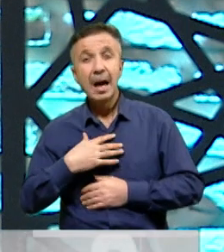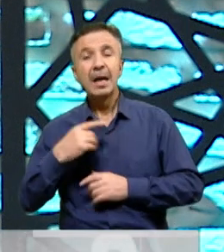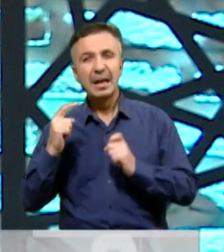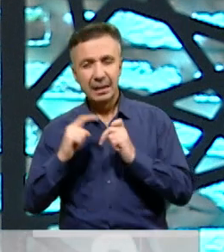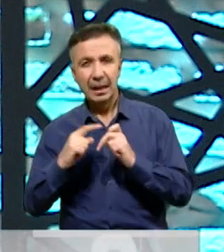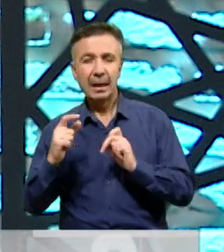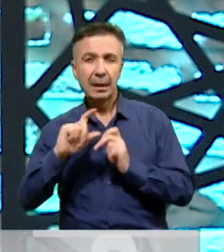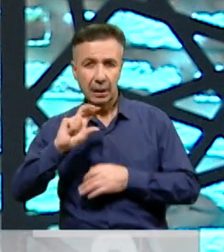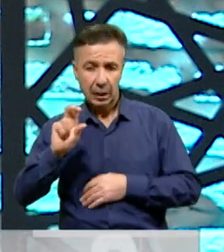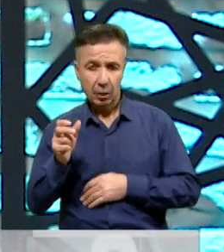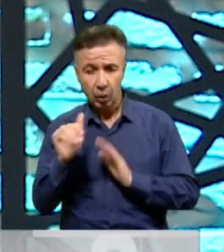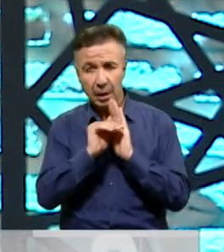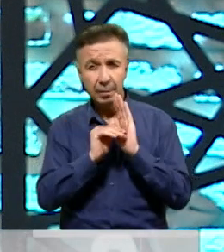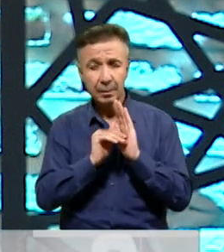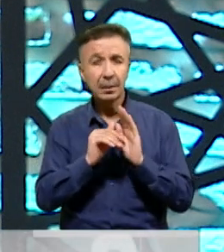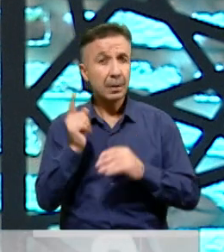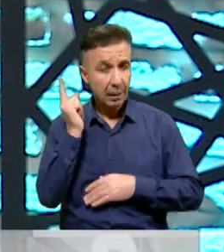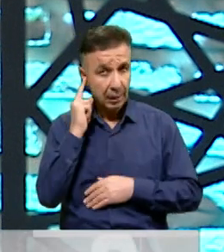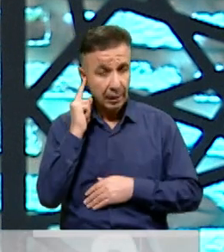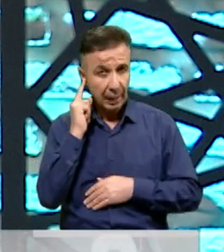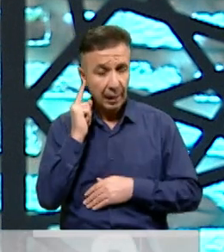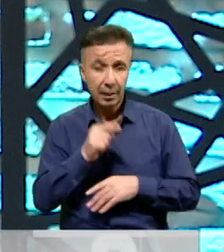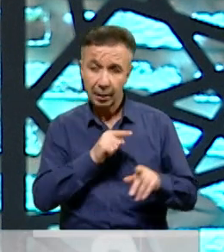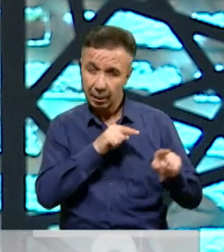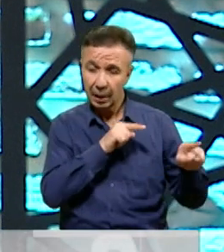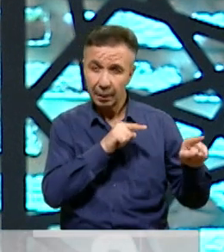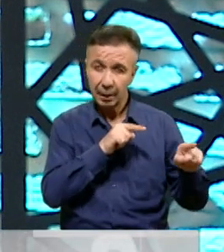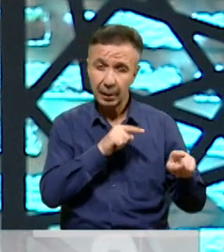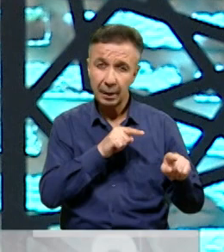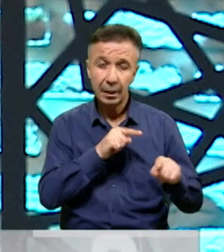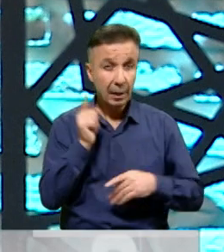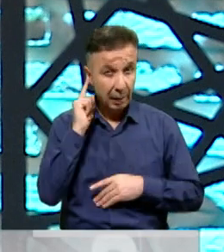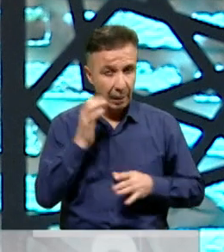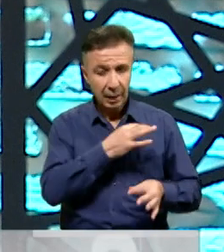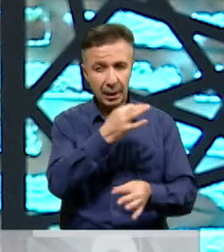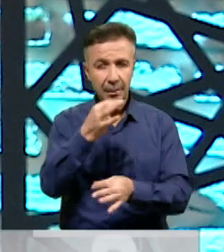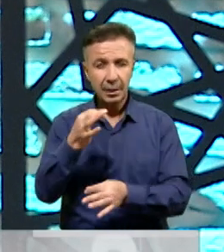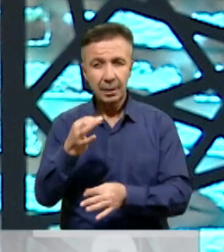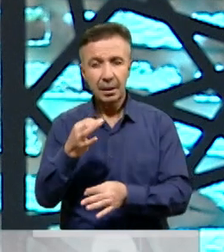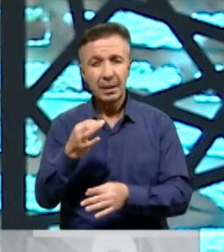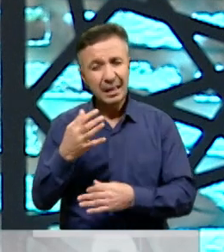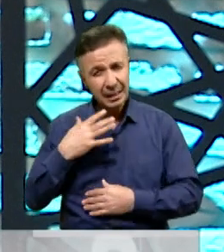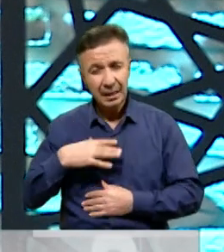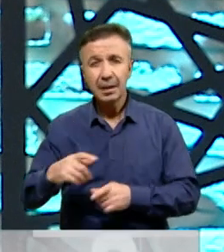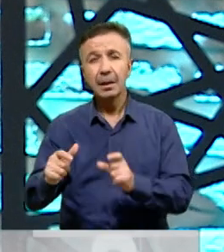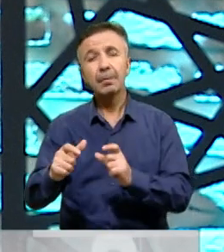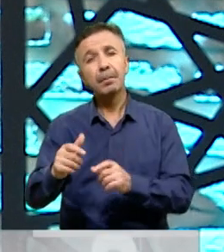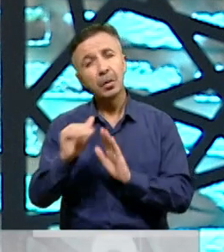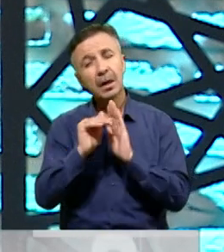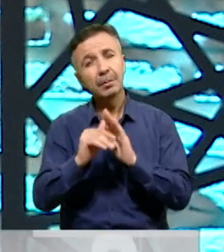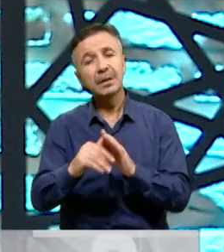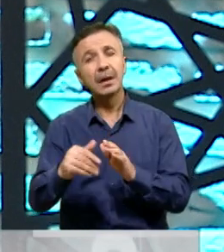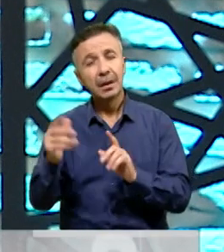programımızı dinleyen, takip eden dinleyicilerimize de selamlarımızı iletiyoruz. Onlar da isterlerse programımıza katılıp sorularını